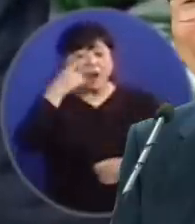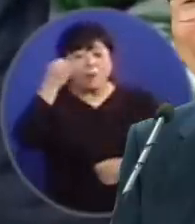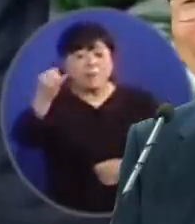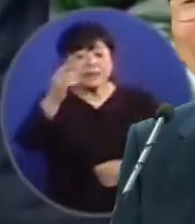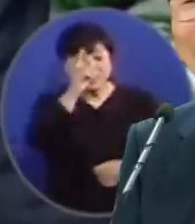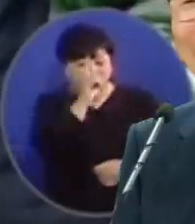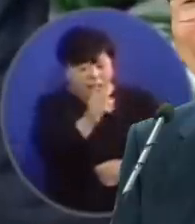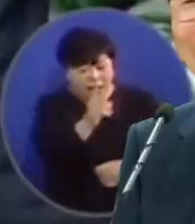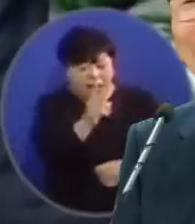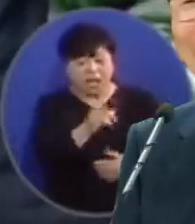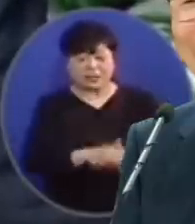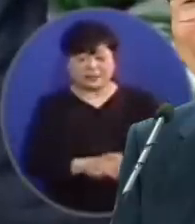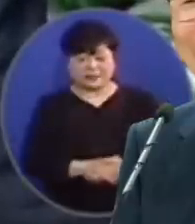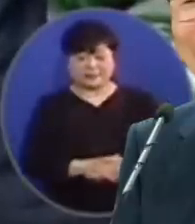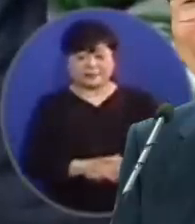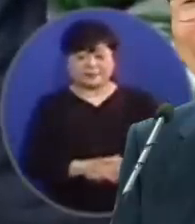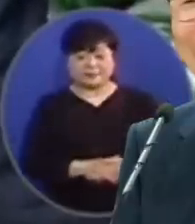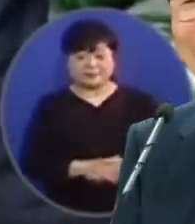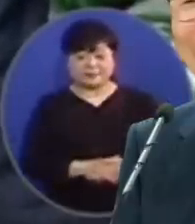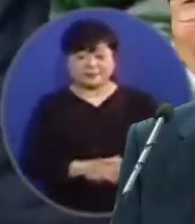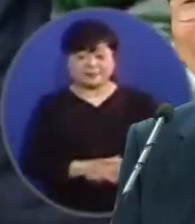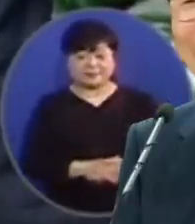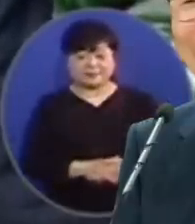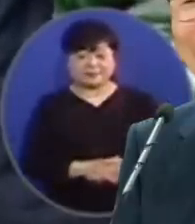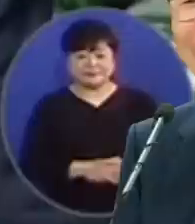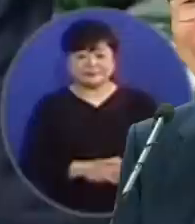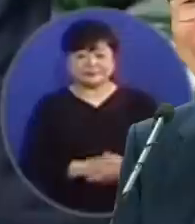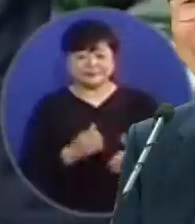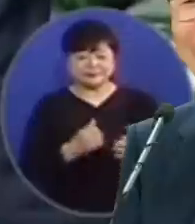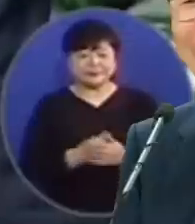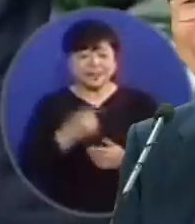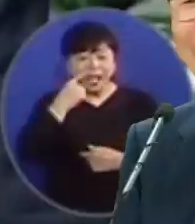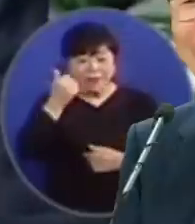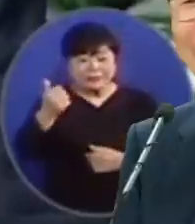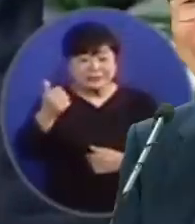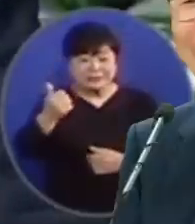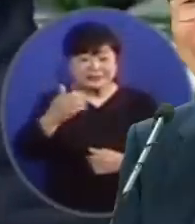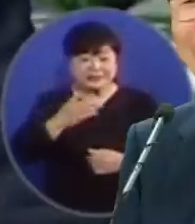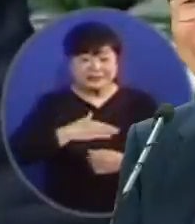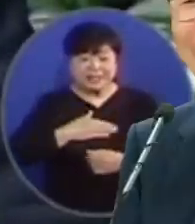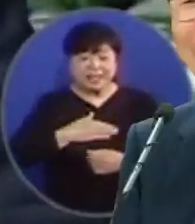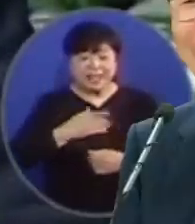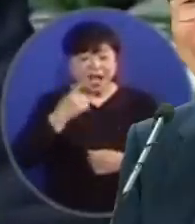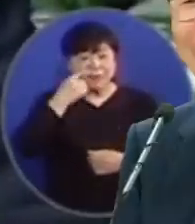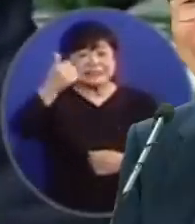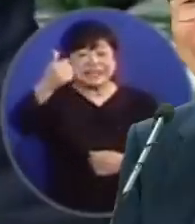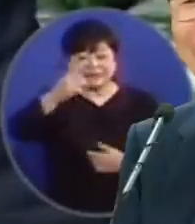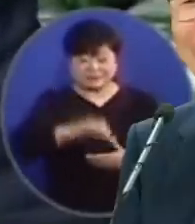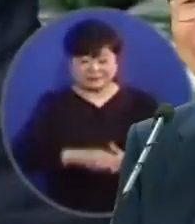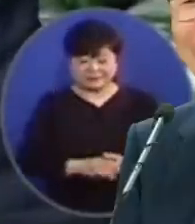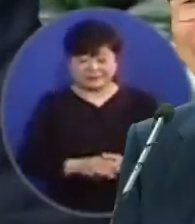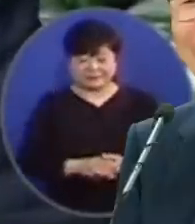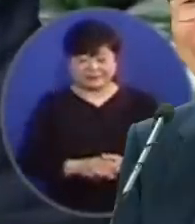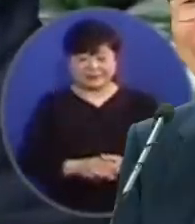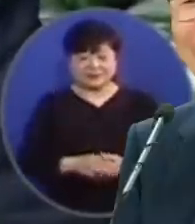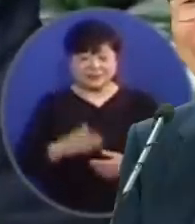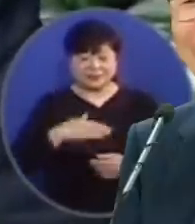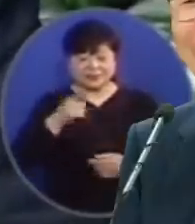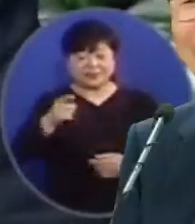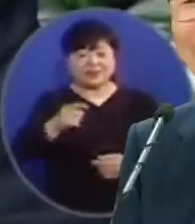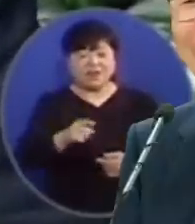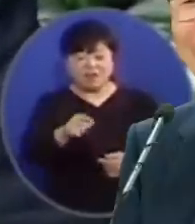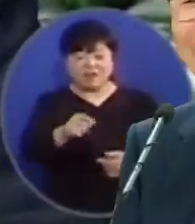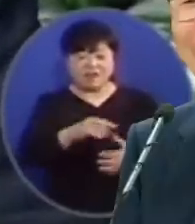내 어머니는 한 사람밖에 없습니다. 그러므로 그 아버지가 와서 나는 내 아버지다. 그 어머니가 와서 나는